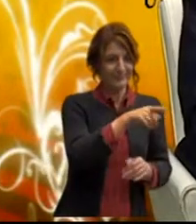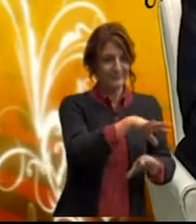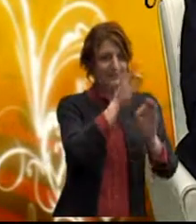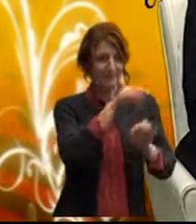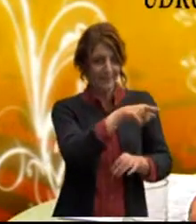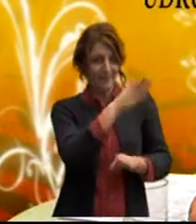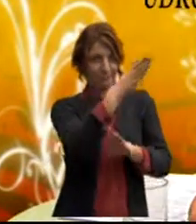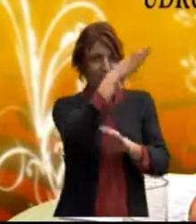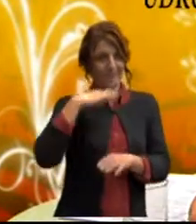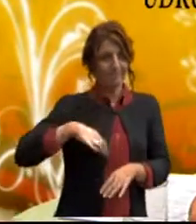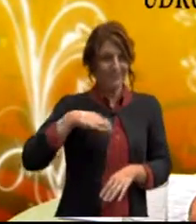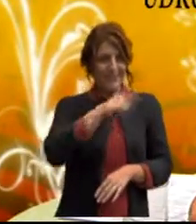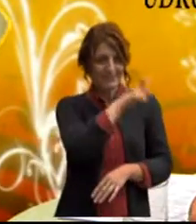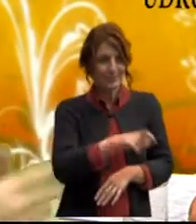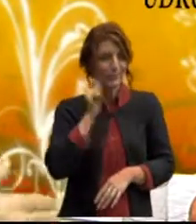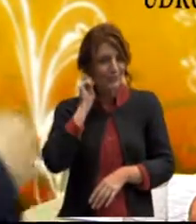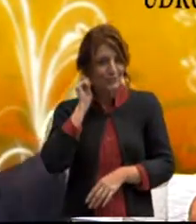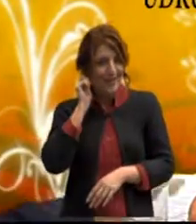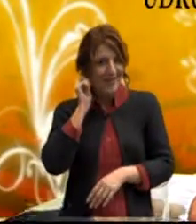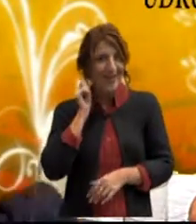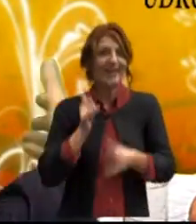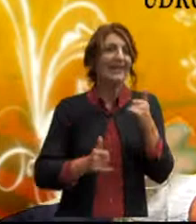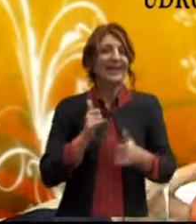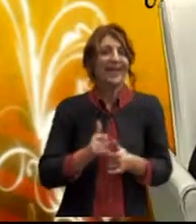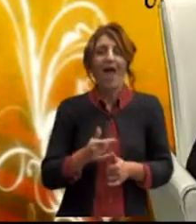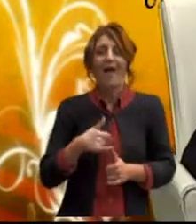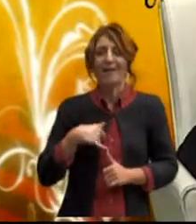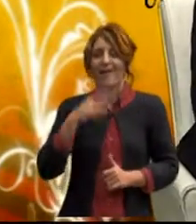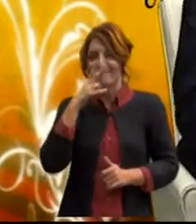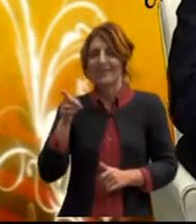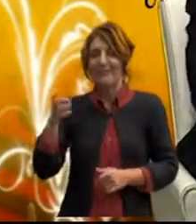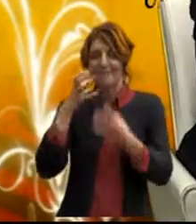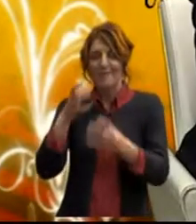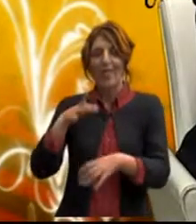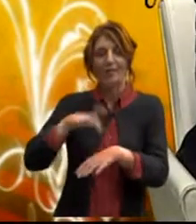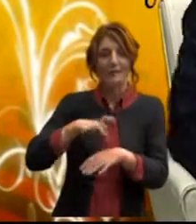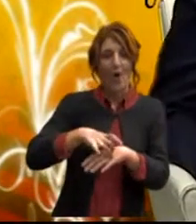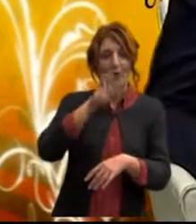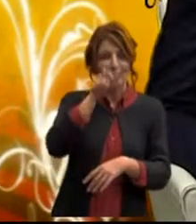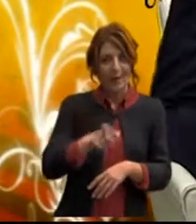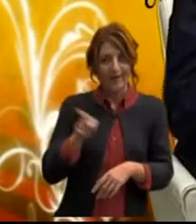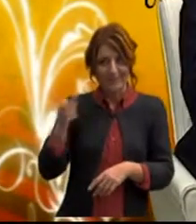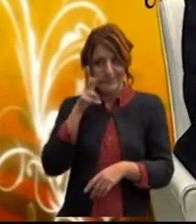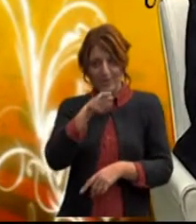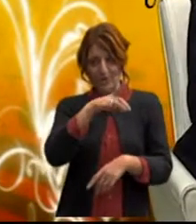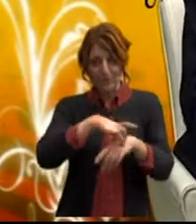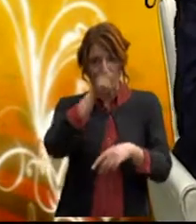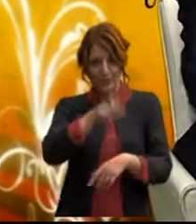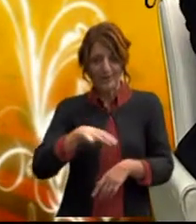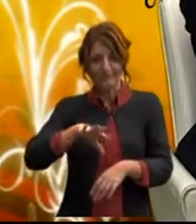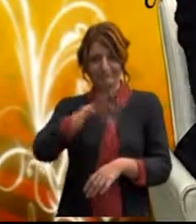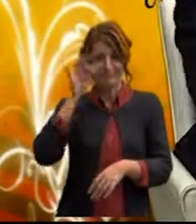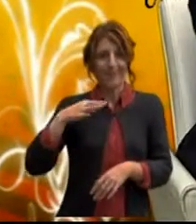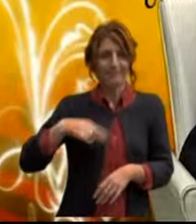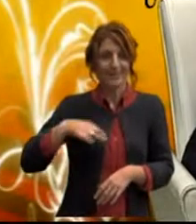ženu. To ćemo vidjeti. Ili sad vidim da vi volite doktore, da ih često zovete, dakle, hoćete onda doktora. Za mene bi to bilo, da